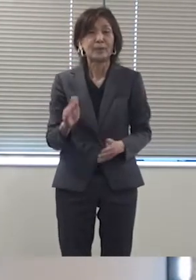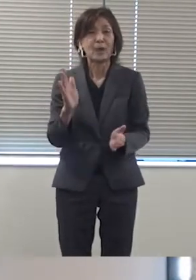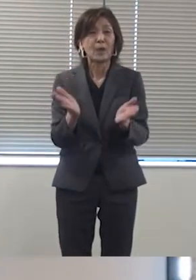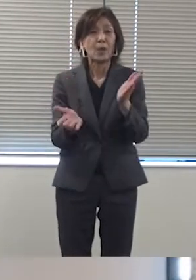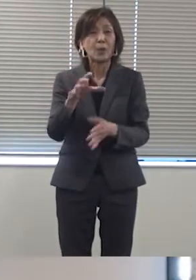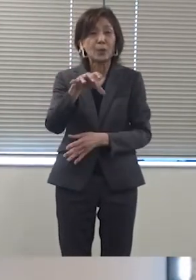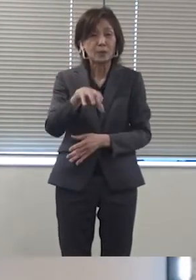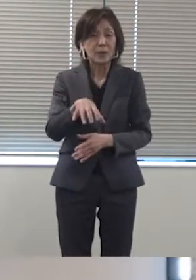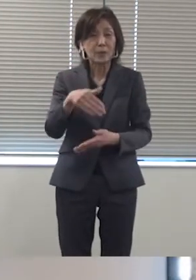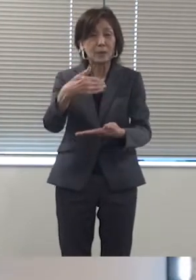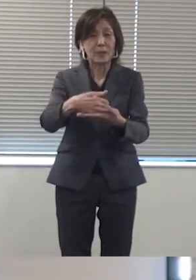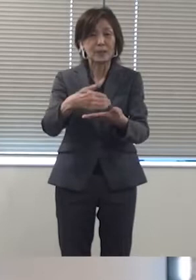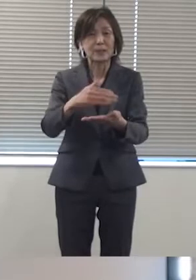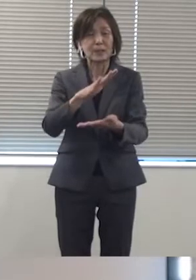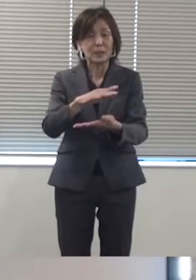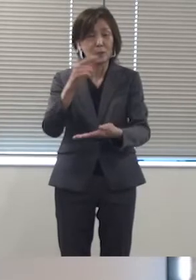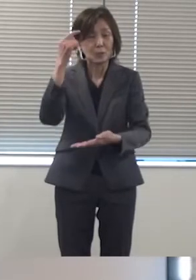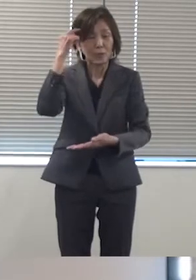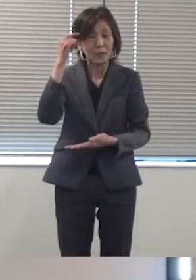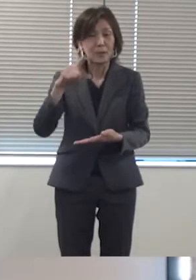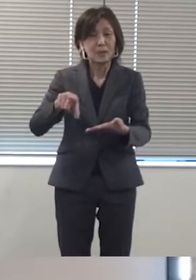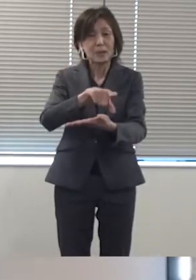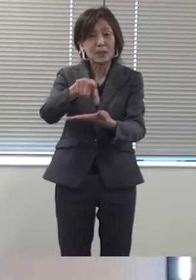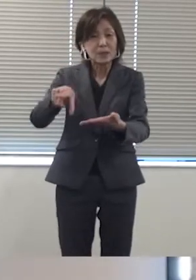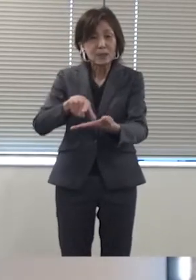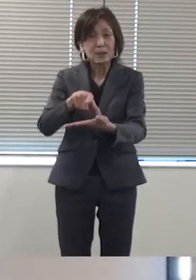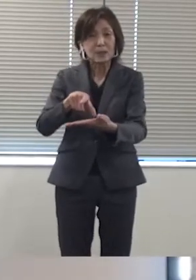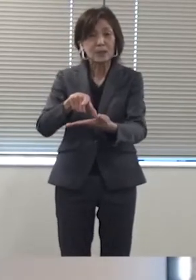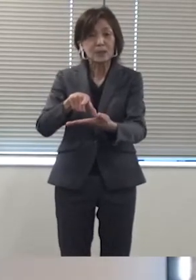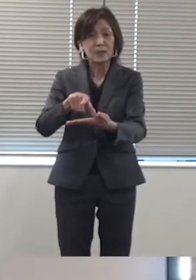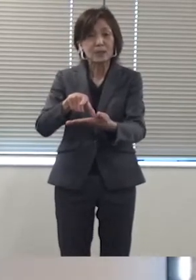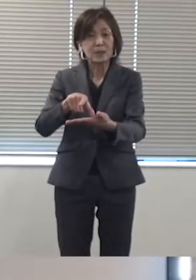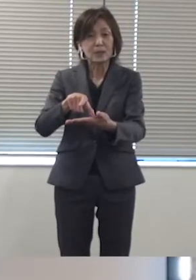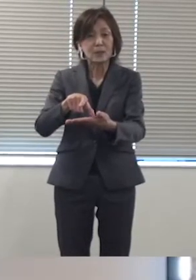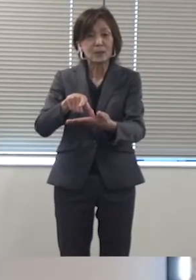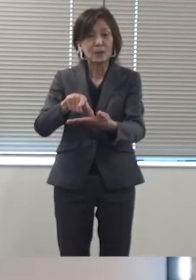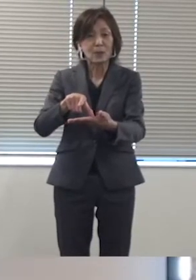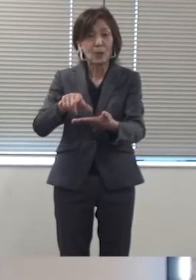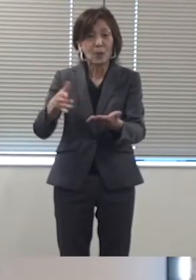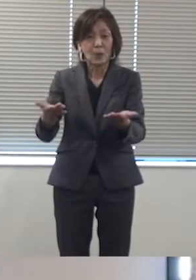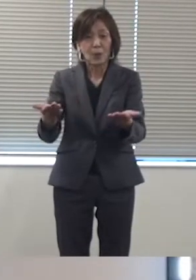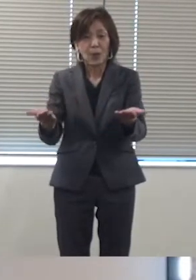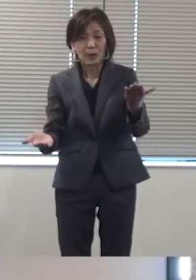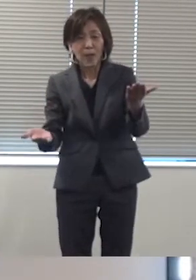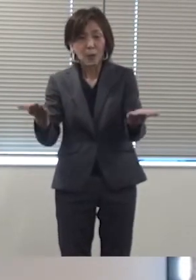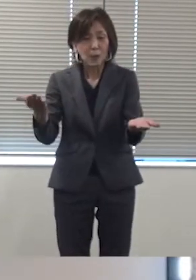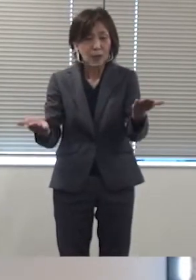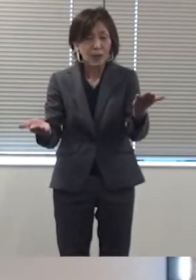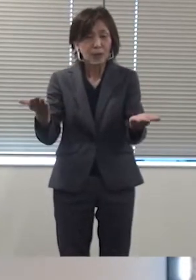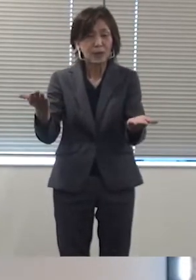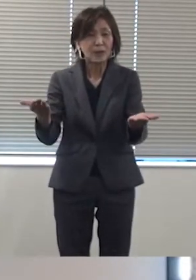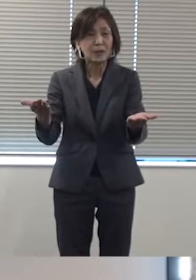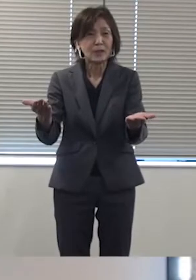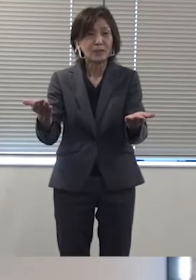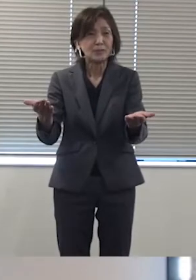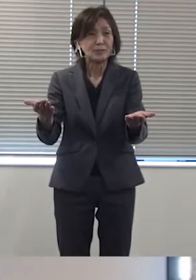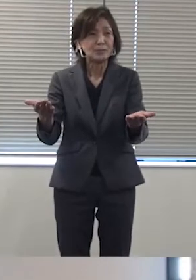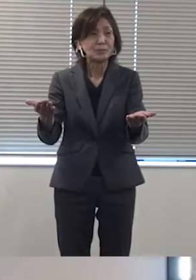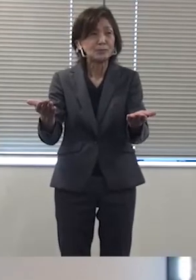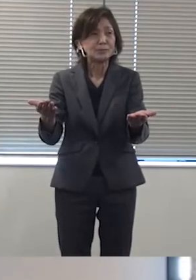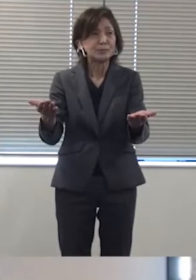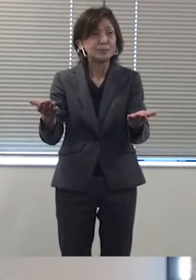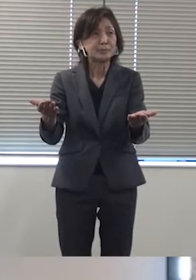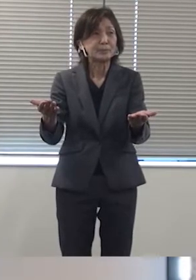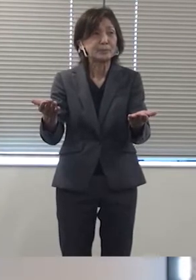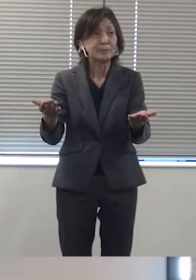ということで、それから市長の方からは、その後ろから南の地区とかっていうのがありましたけれども、それからこの地域